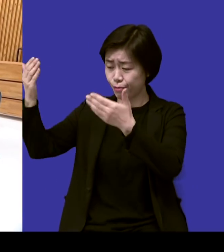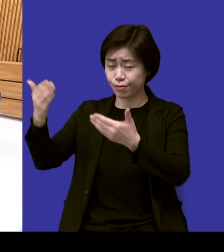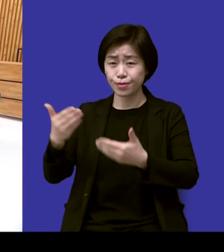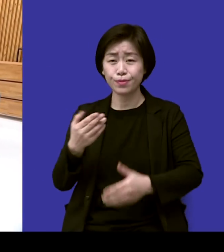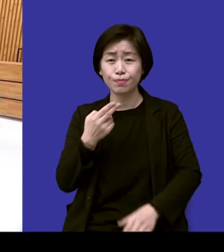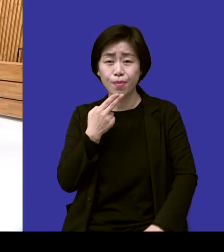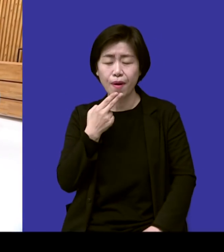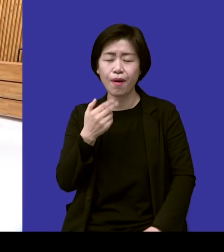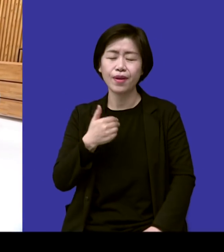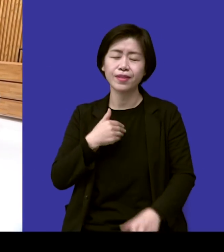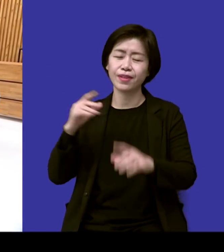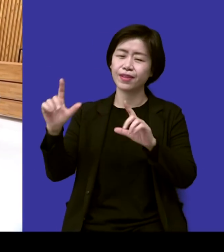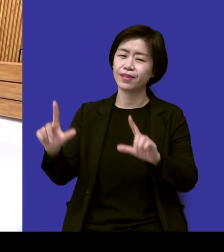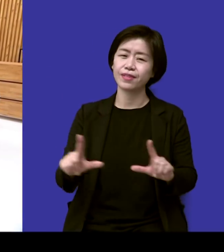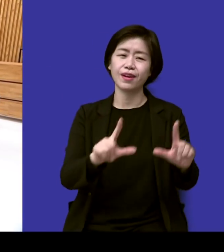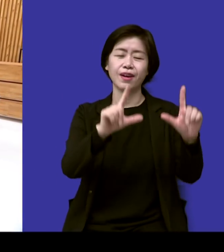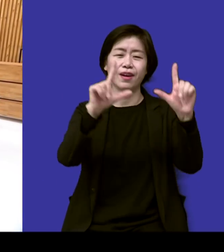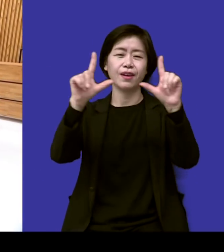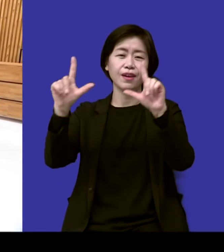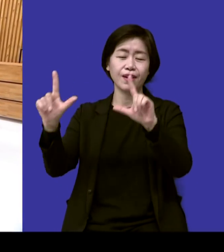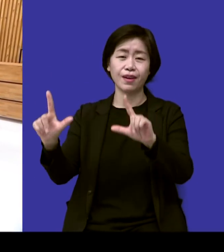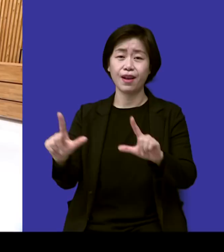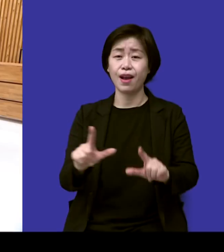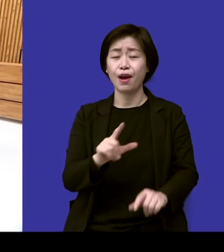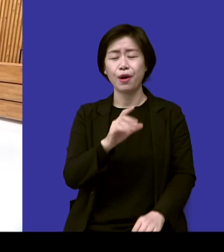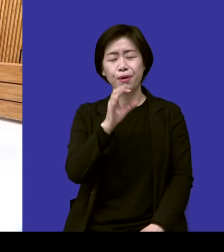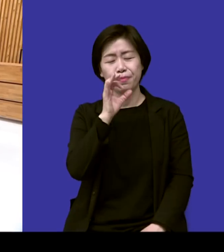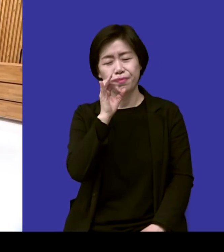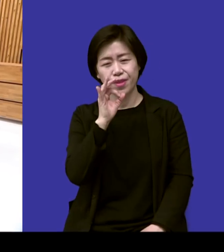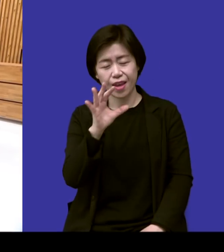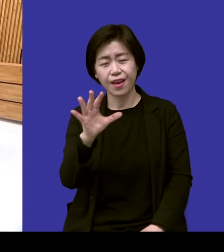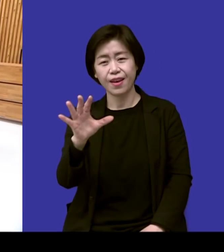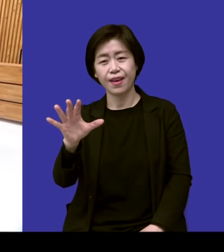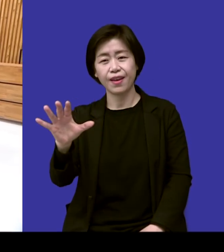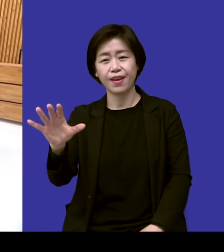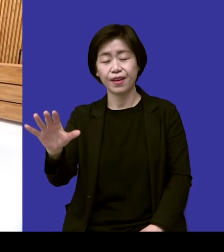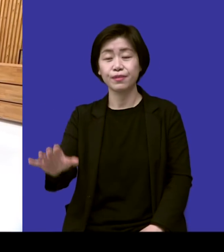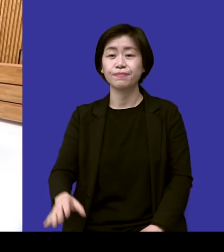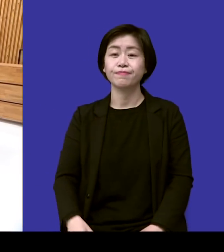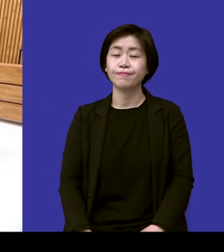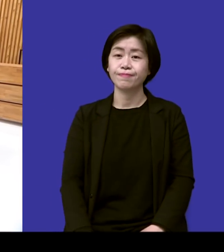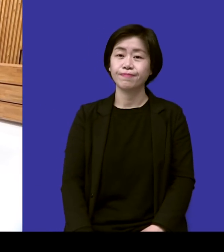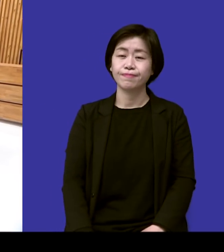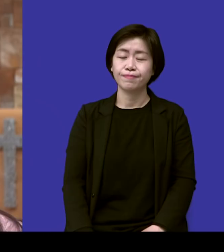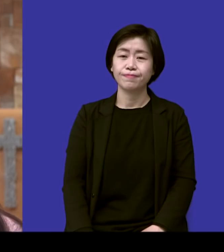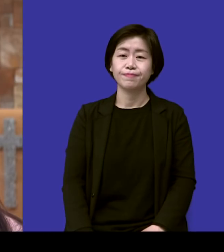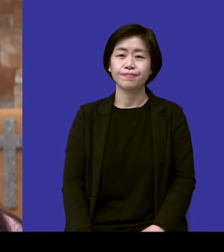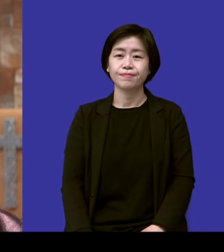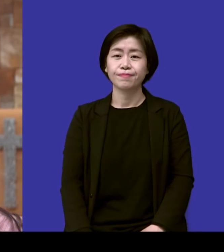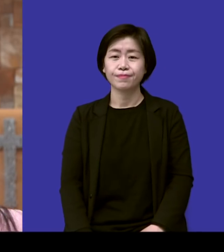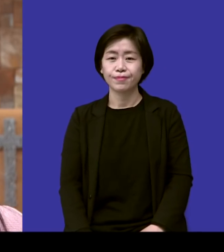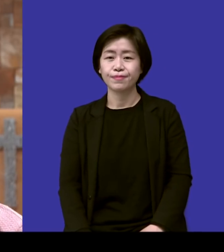은혜 아니면 살아갈 수가 없네.